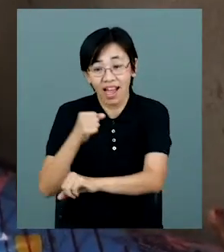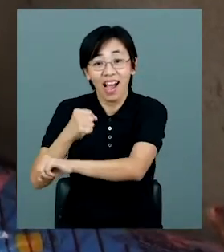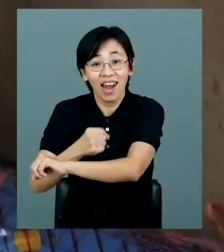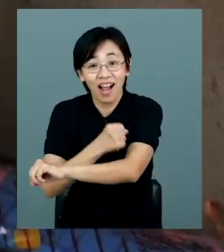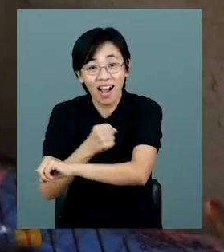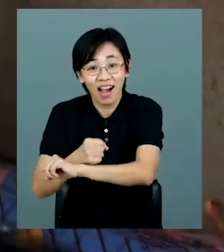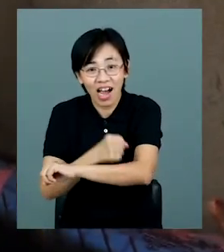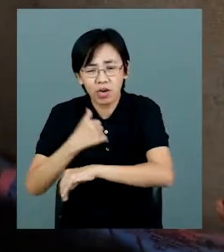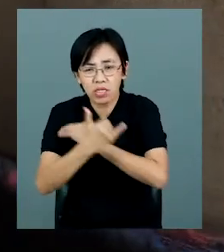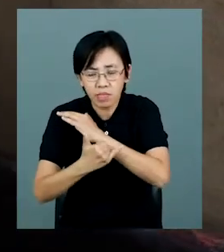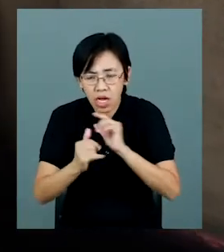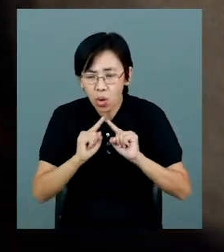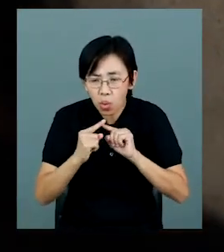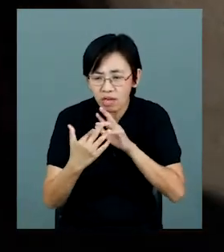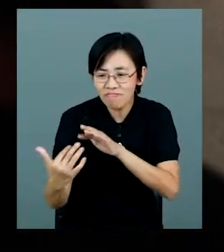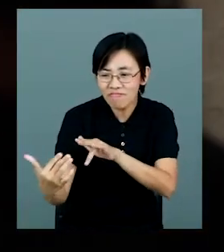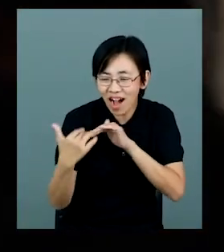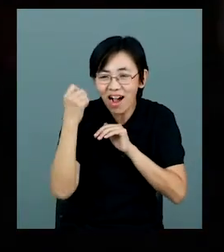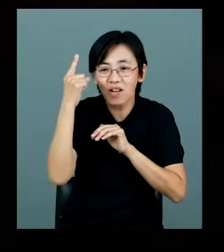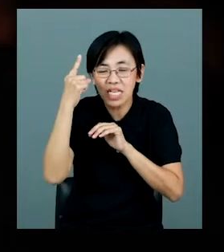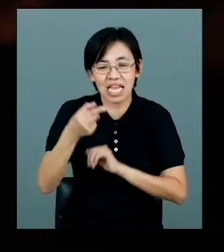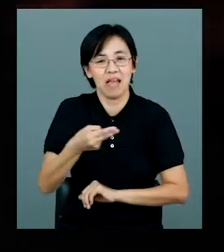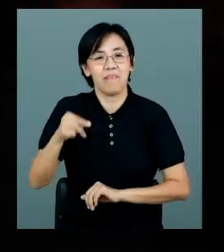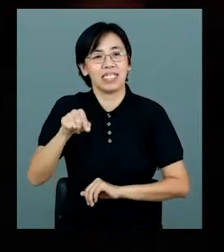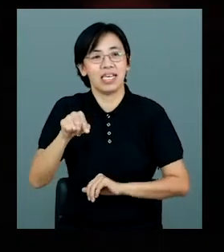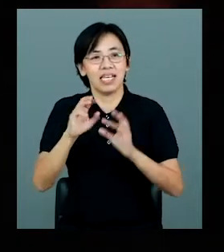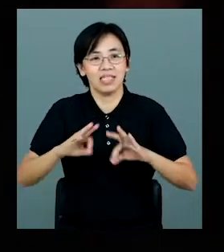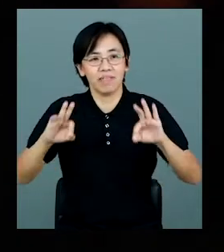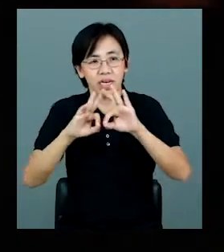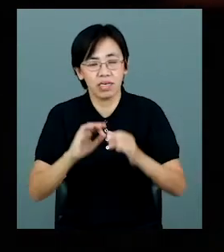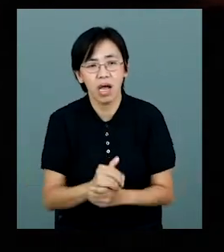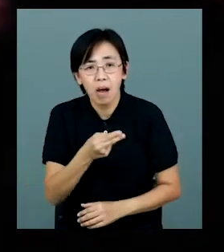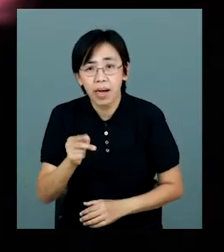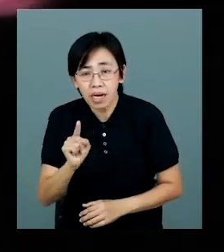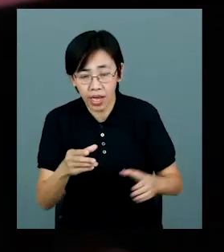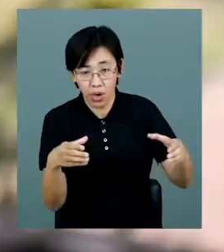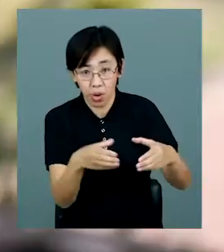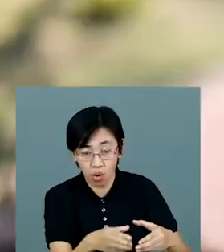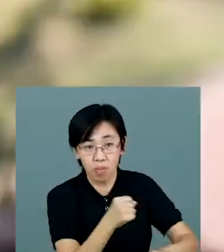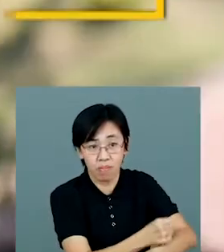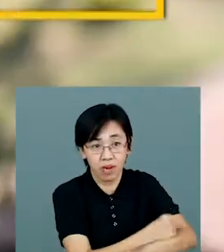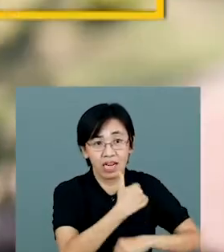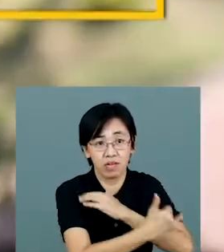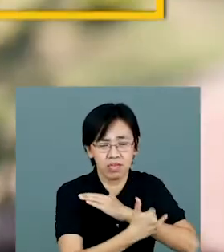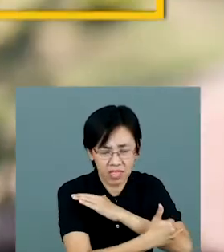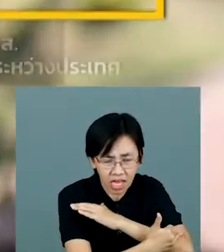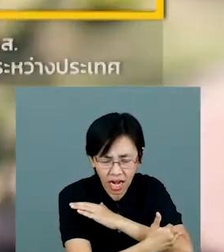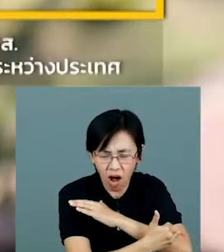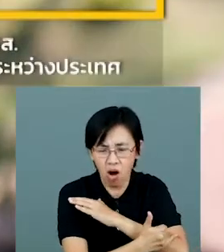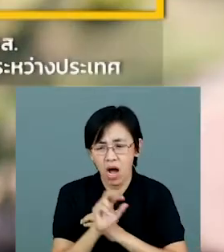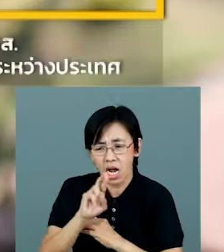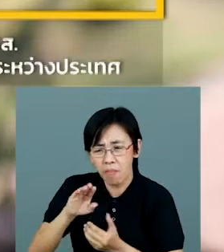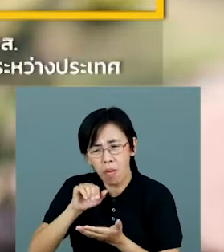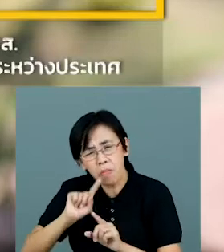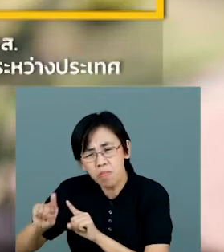วก็แรงงานข้ามชาติเนี่ยมีความเข้าใจกันคือภาษามันตีความมาถึงข้อมูลว่ากลุ่มแรงงานข้ามชาติอะค่ะการที่เขาจะเข้าถึงระ